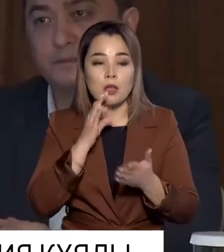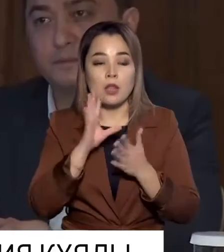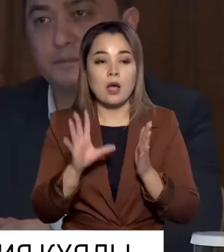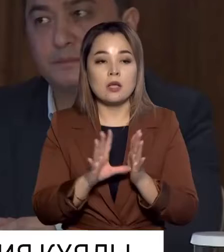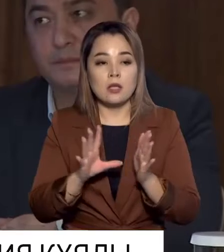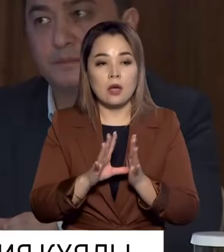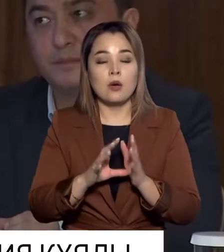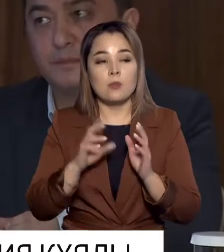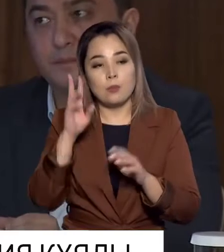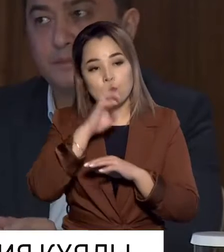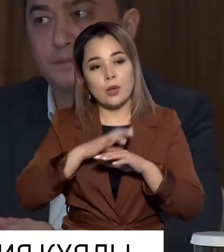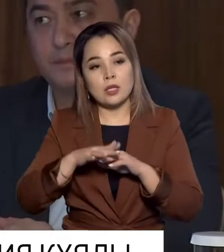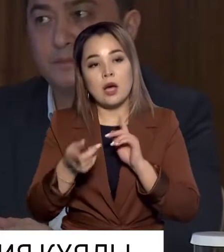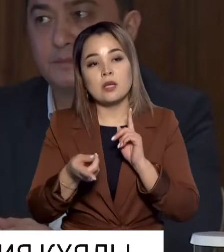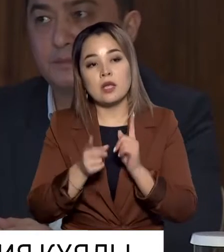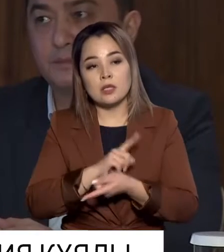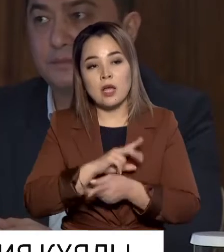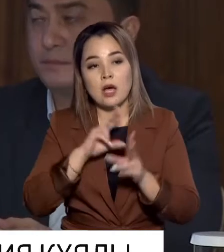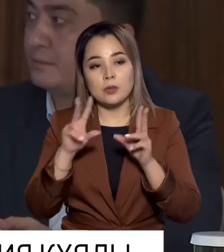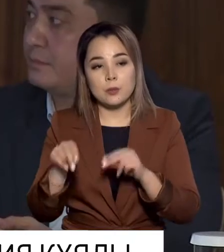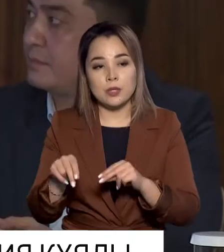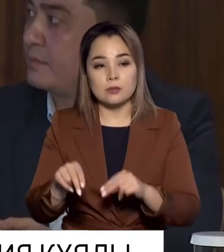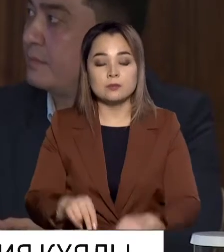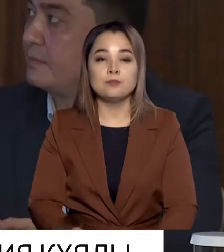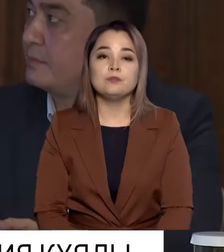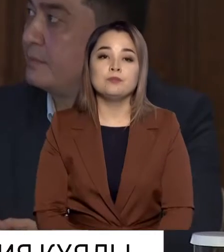қуатты мемлекетке айналғанын кепілі.